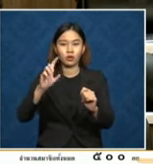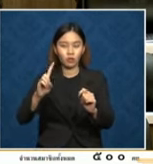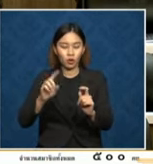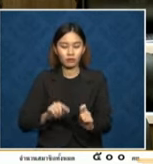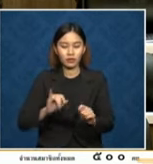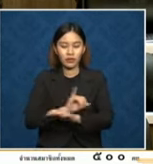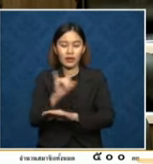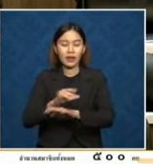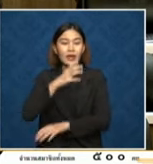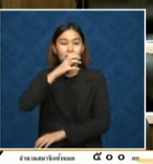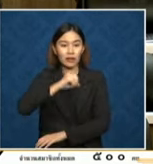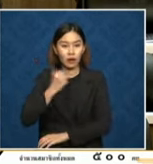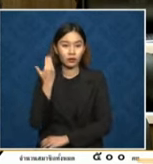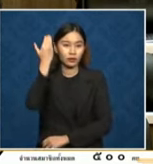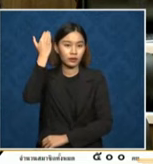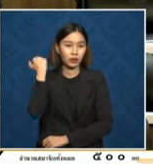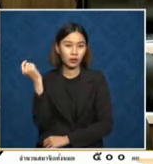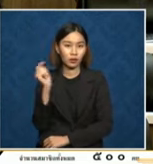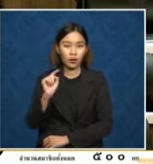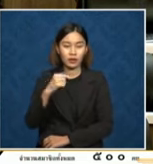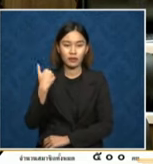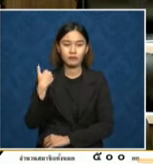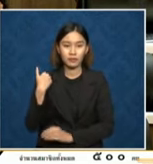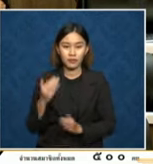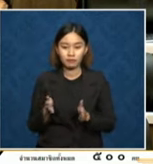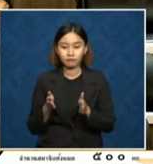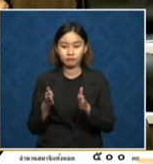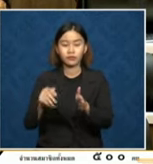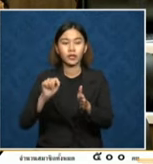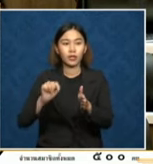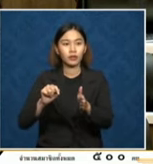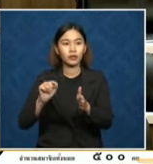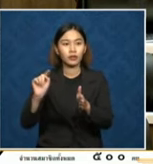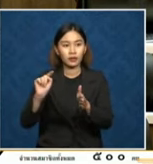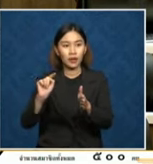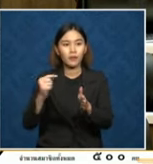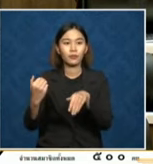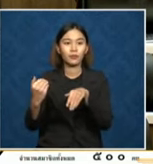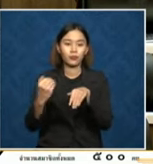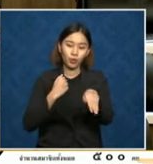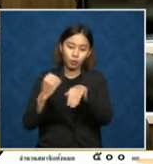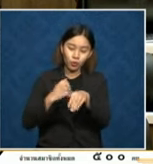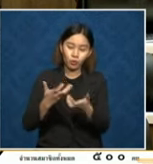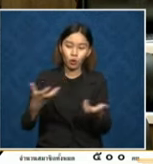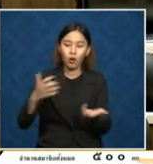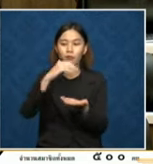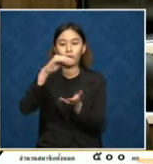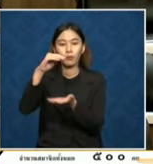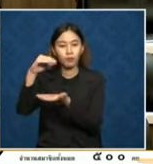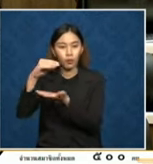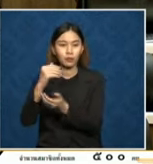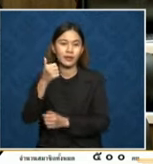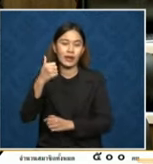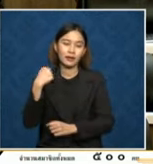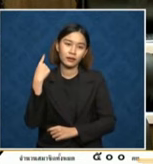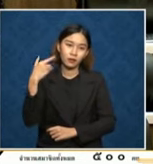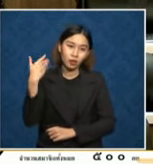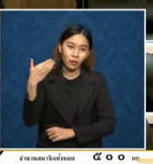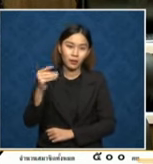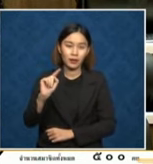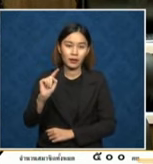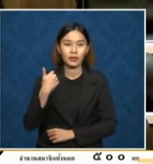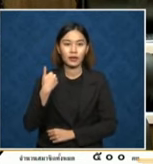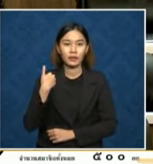ครับเดิมทีในอดีตเนี่ยมีเส้นทางเกวียนที่สามารถสัญจรและขนส่งสินค้าได้ครับแต่ต่อมาได้มี